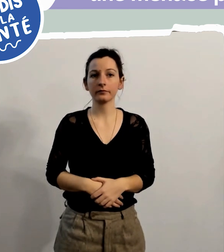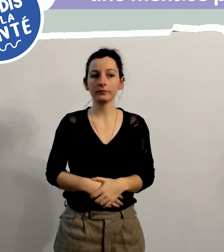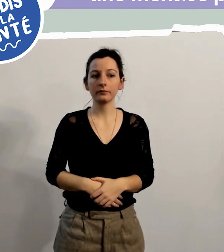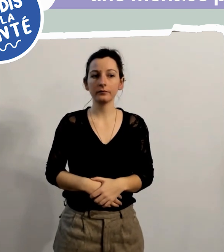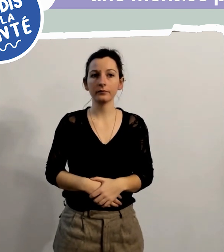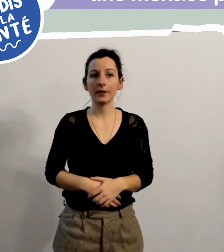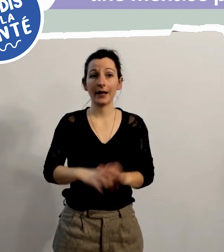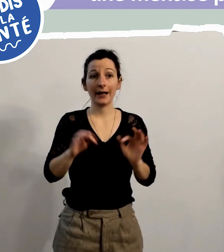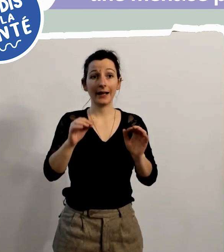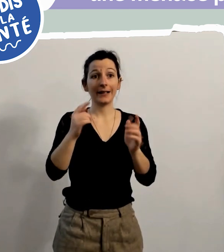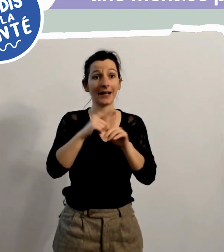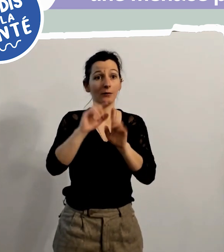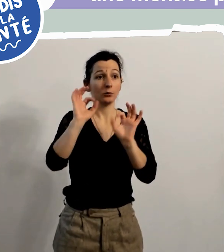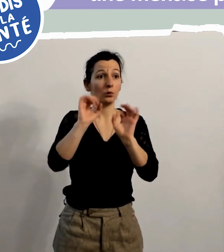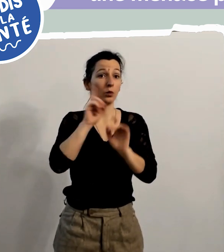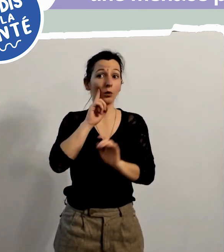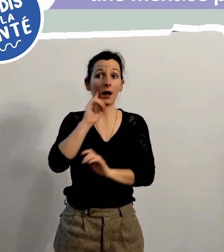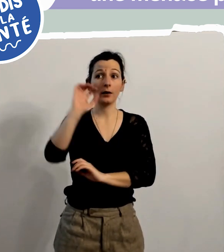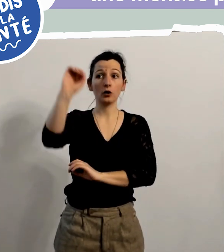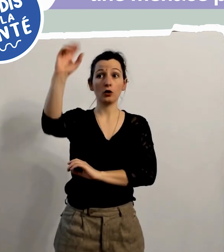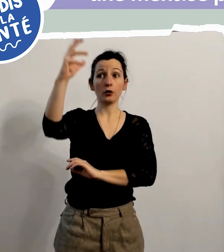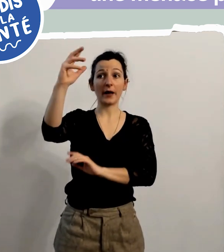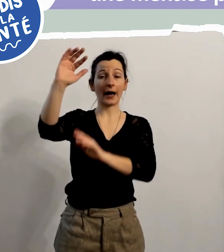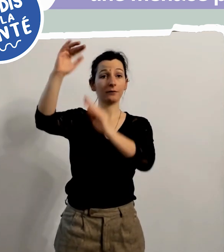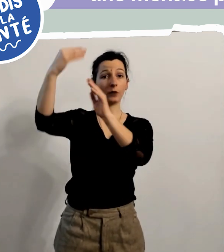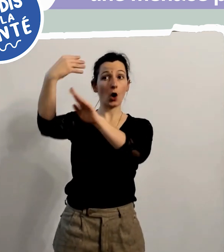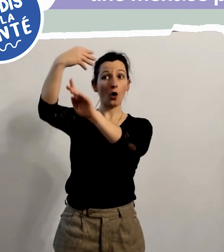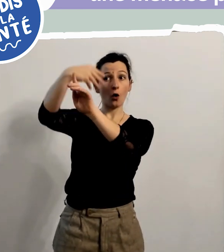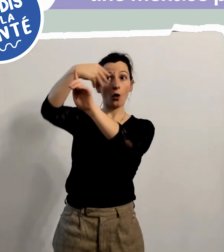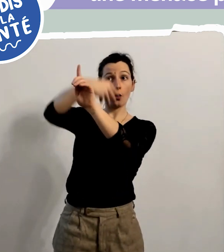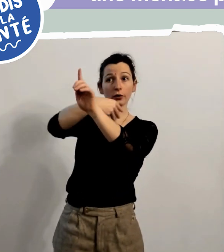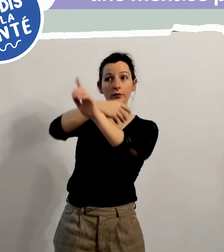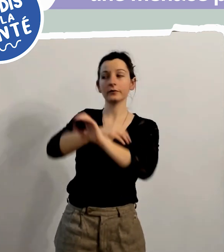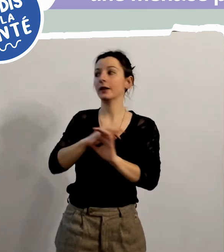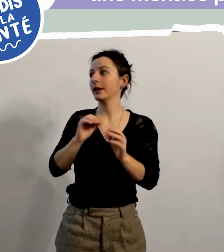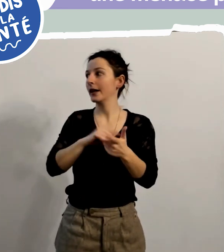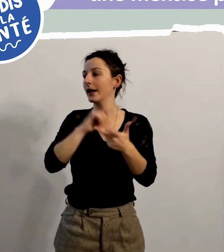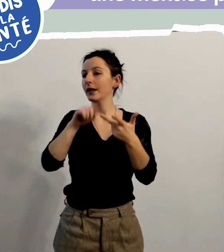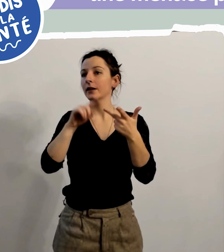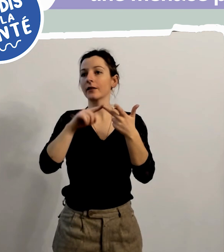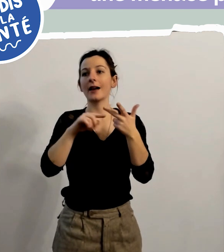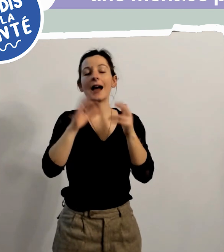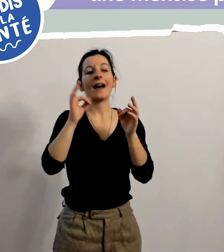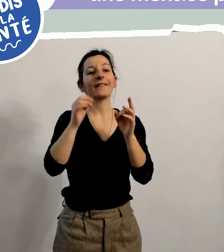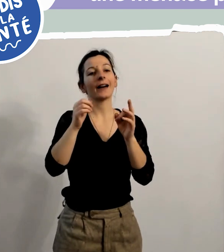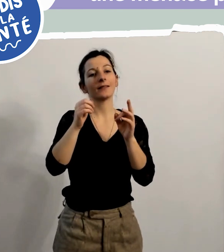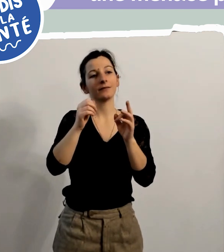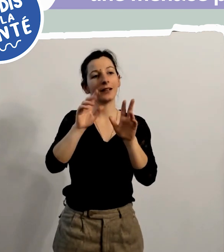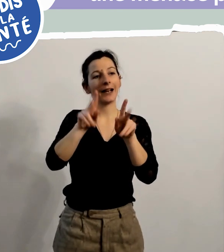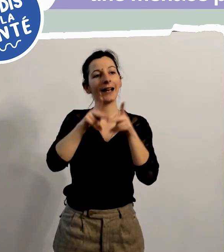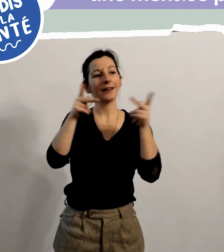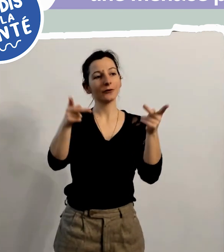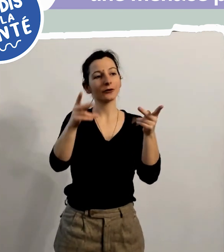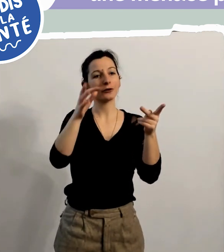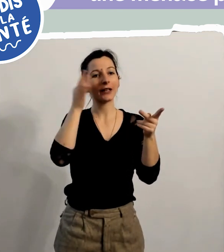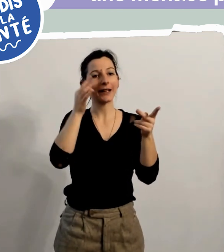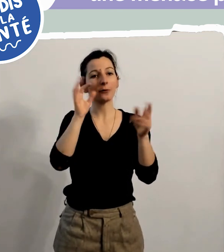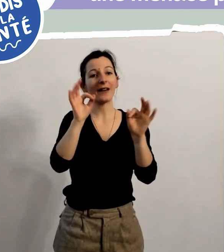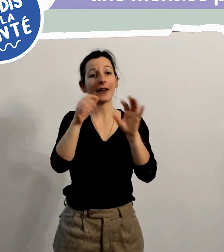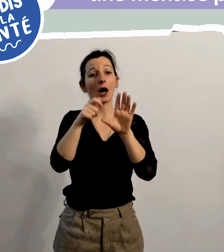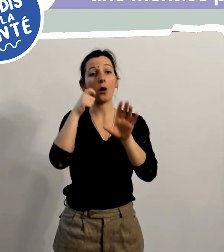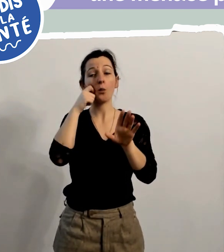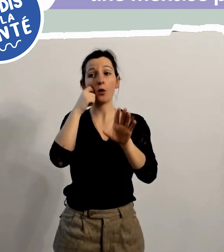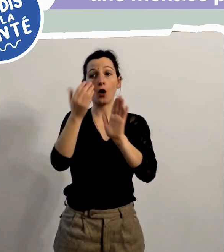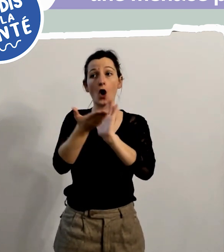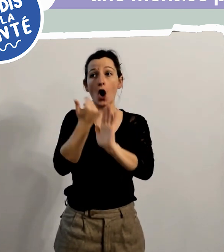Et la lumière est une onde. Ah oui, éplucher les fruits et pommes. légumes. Éplucher les légumes. Oui, vous